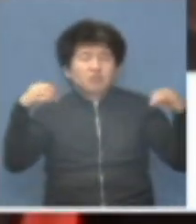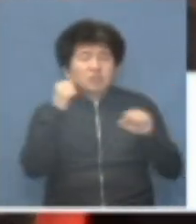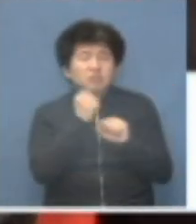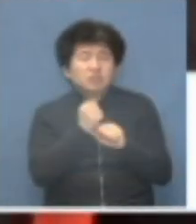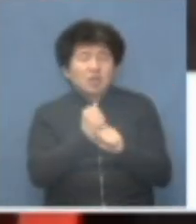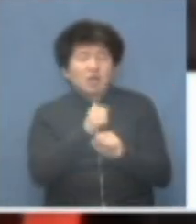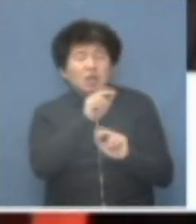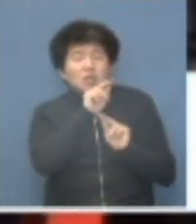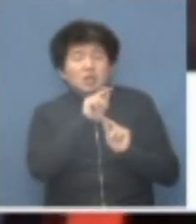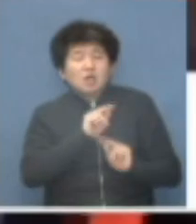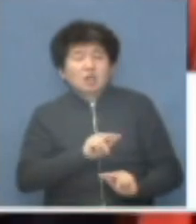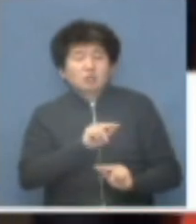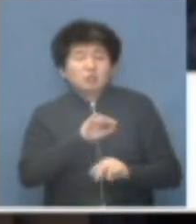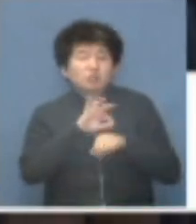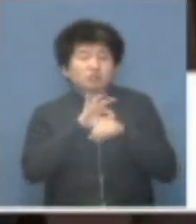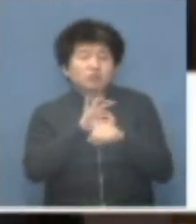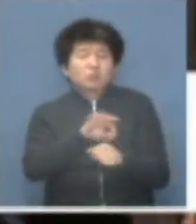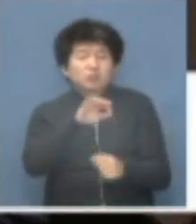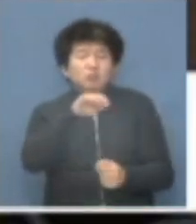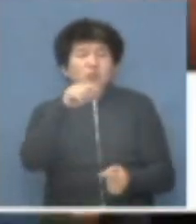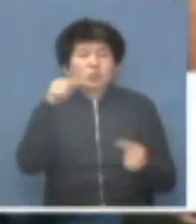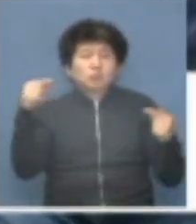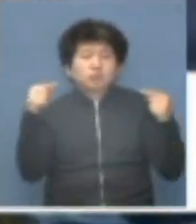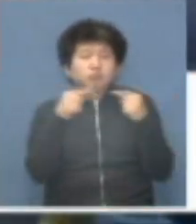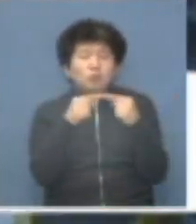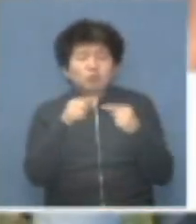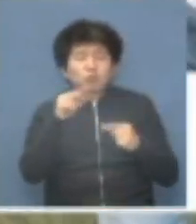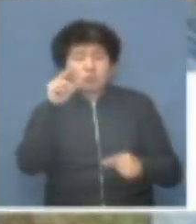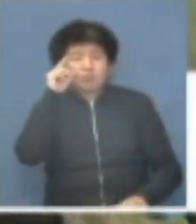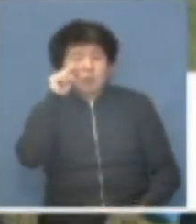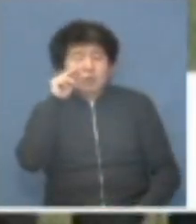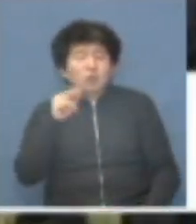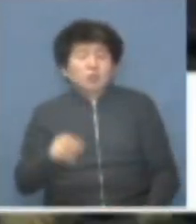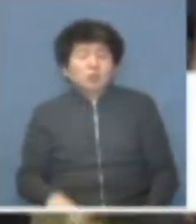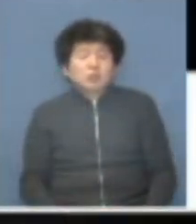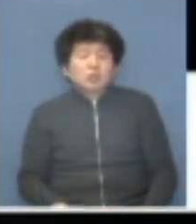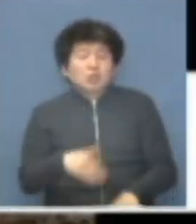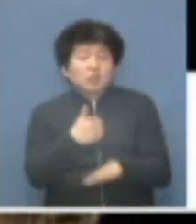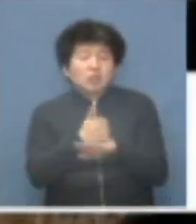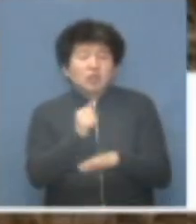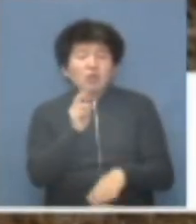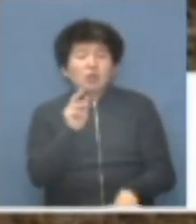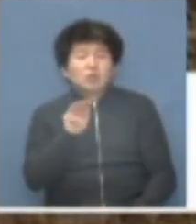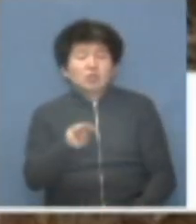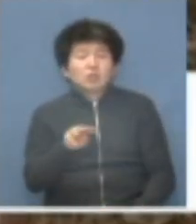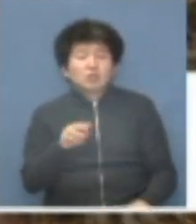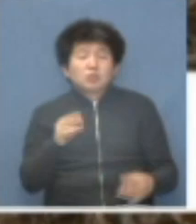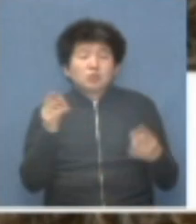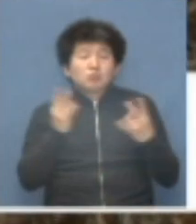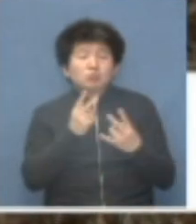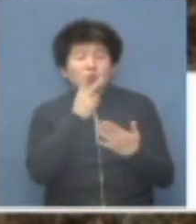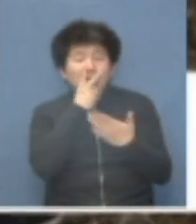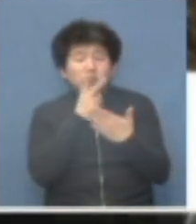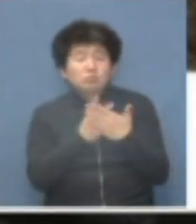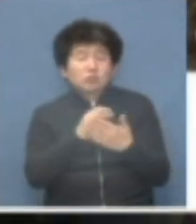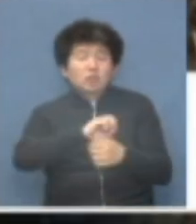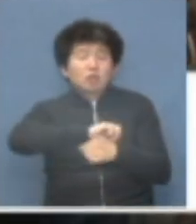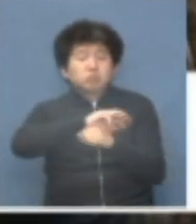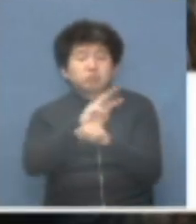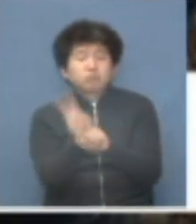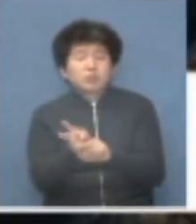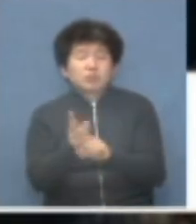согласно установленным срокам. В ходе визита аким области Ермек Кушербаев отметил, что теперь рассматривается вопрос